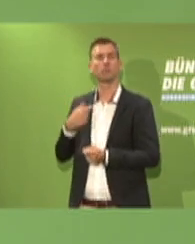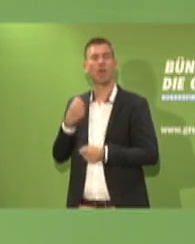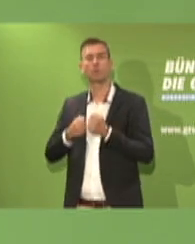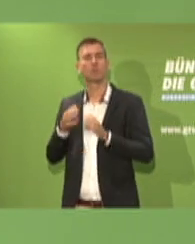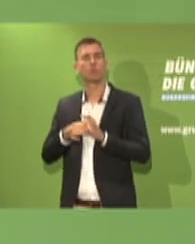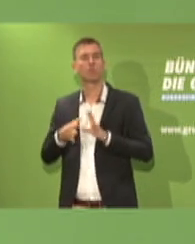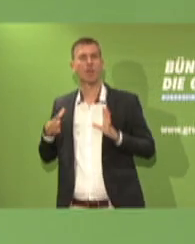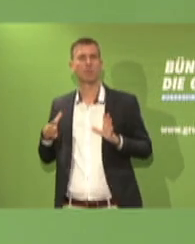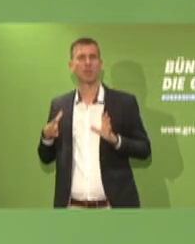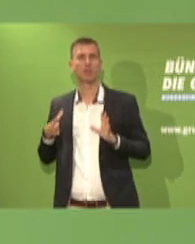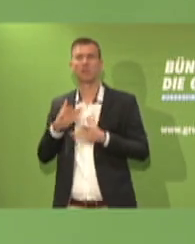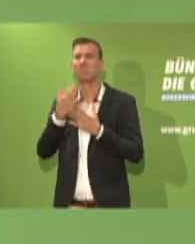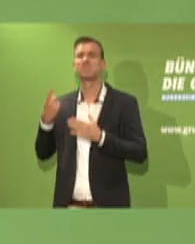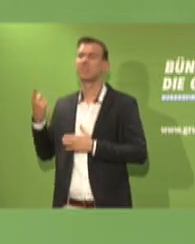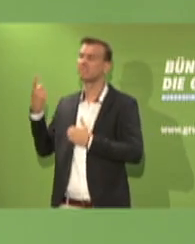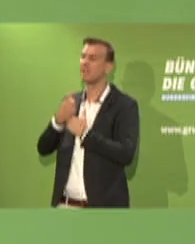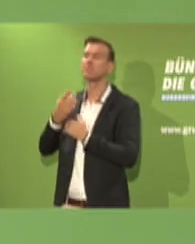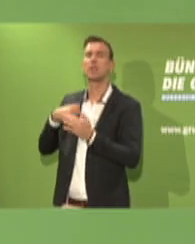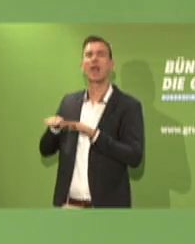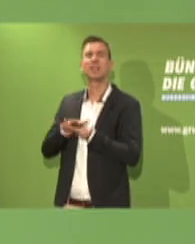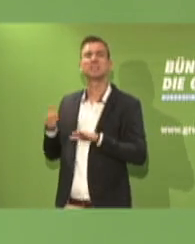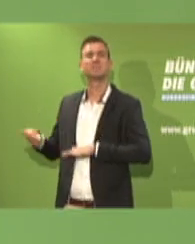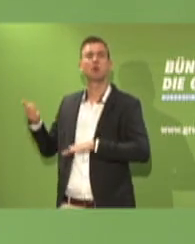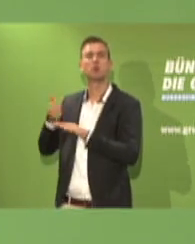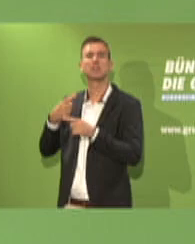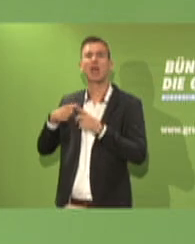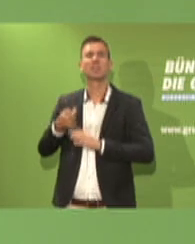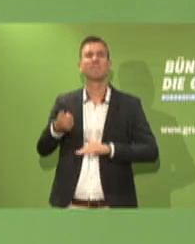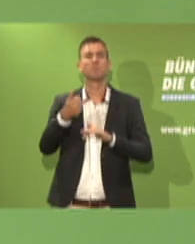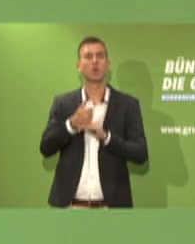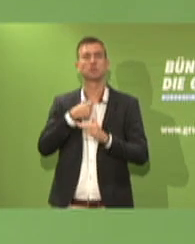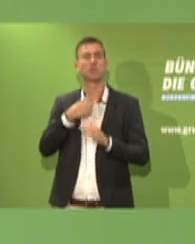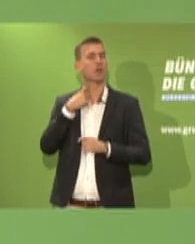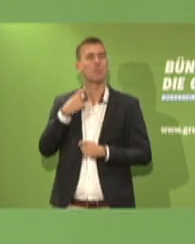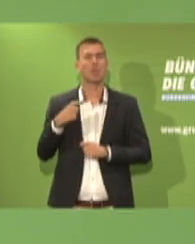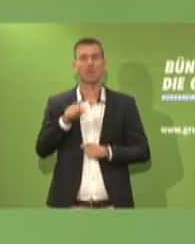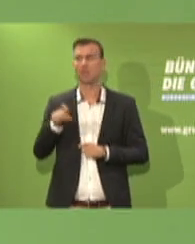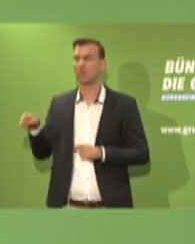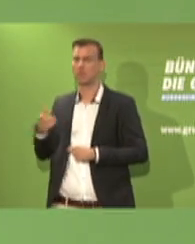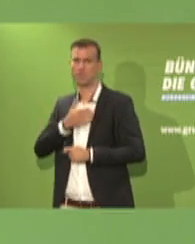an irgendwelche Weisungen, insbesondere des Landesvorstandes oder anderer Vorstände, nicht gebunden.